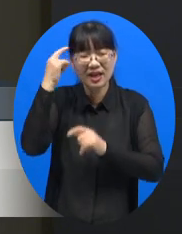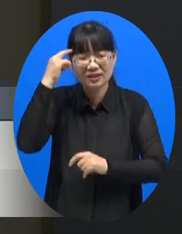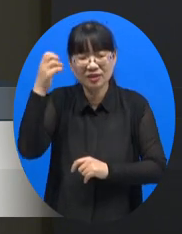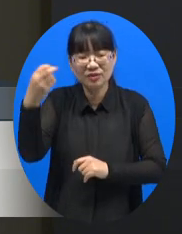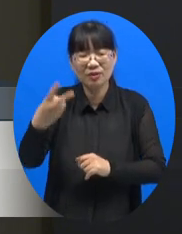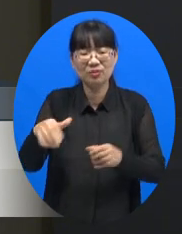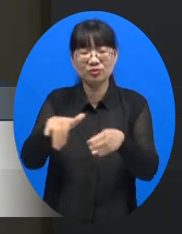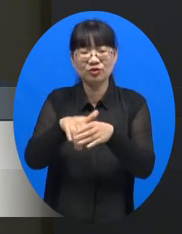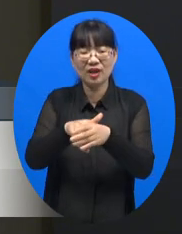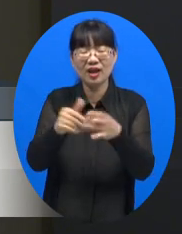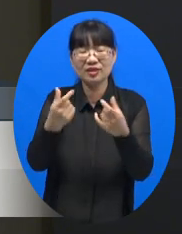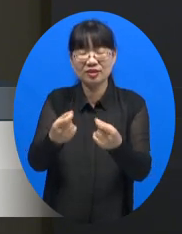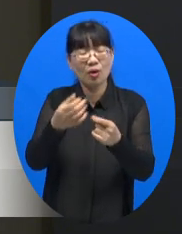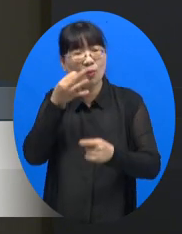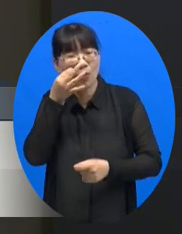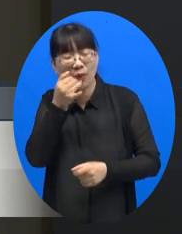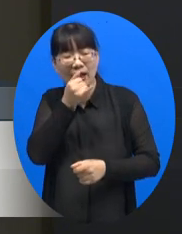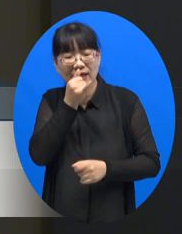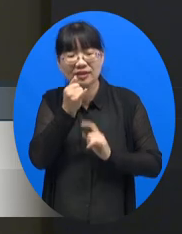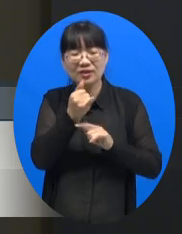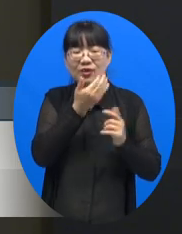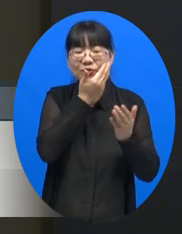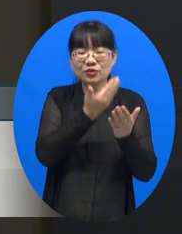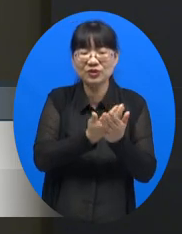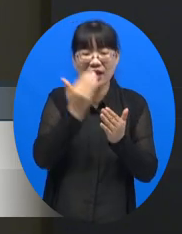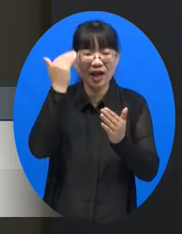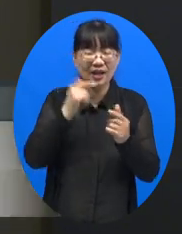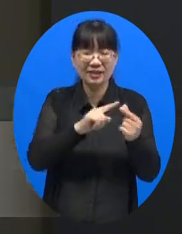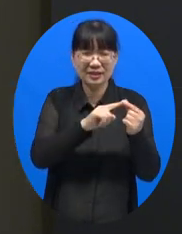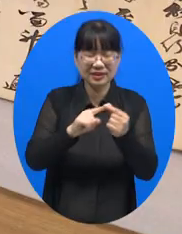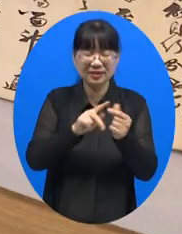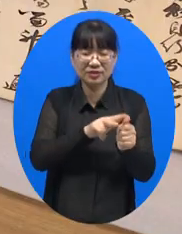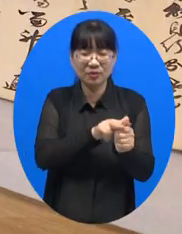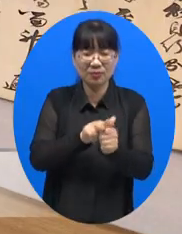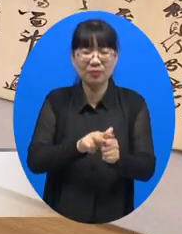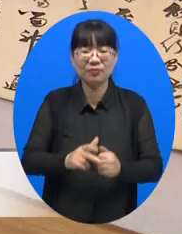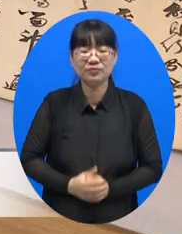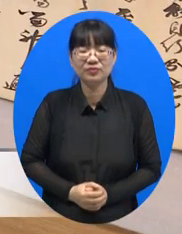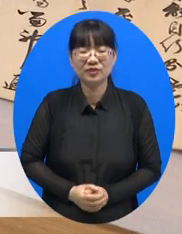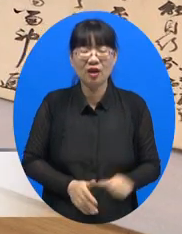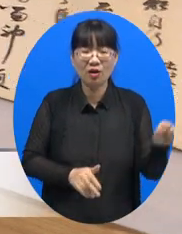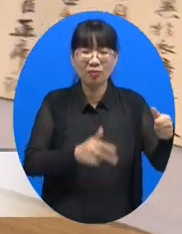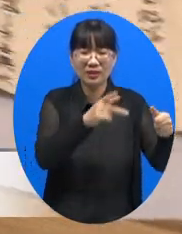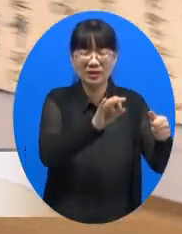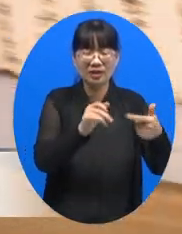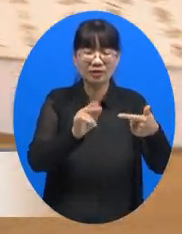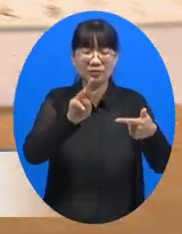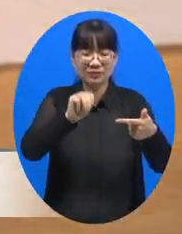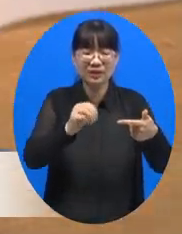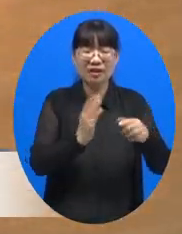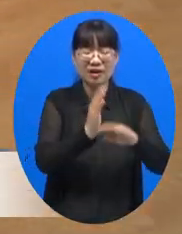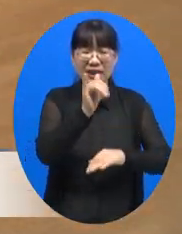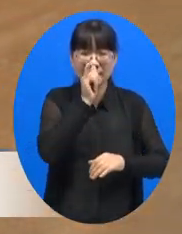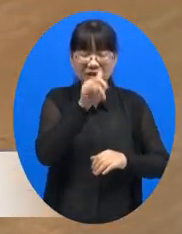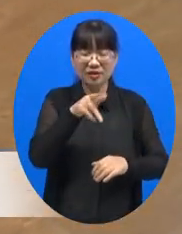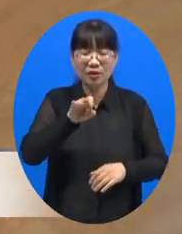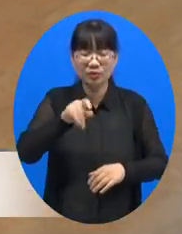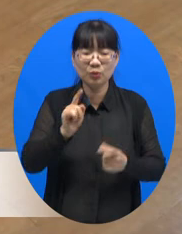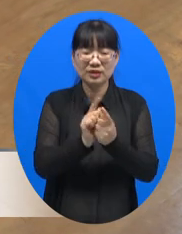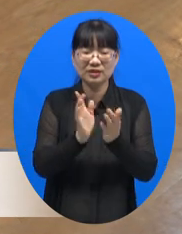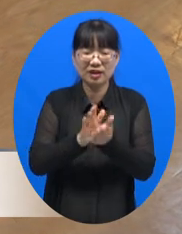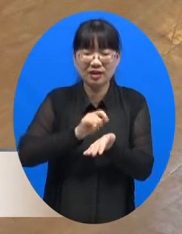의식이나 머문 와 같은 것도 엿볼 수 있는 귀중한 항해 자료입니다 5개 저자 분량으로 6m 가 넘는 규모를 자랑하는